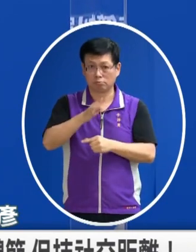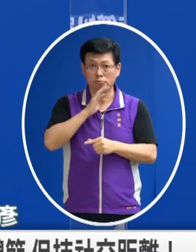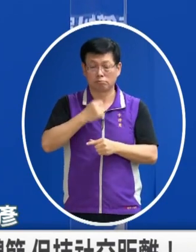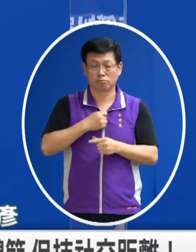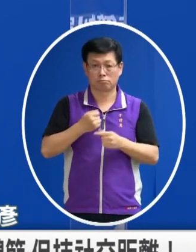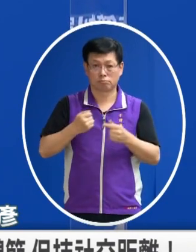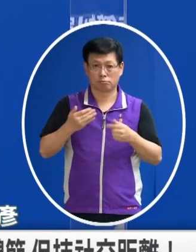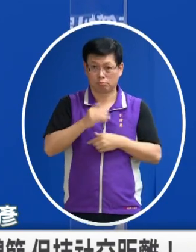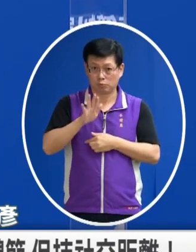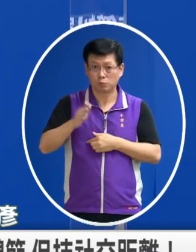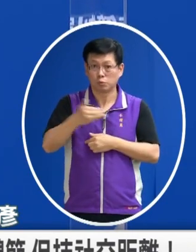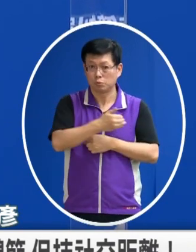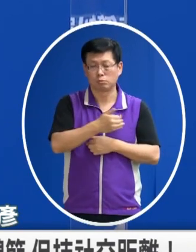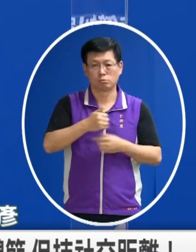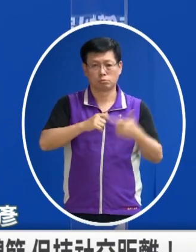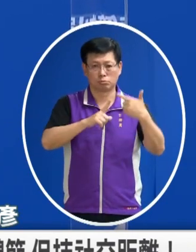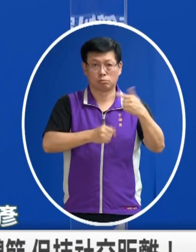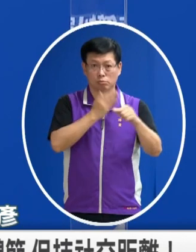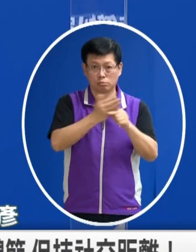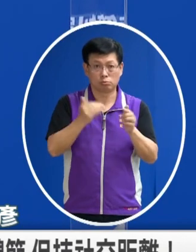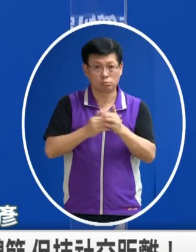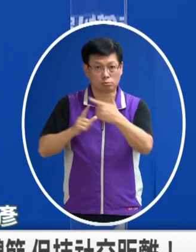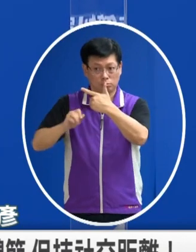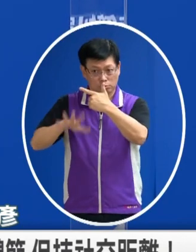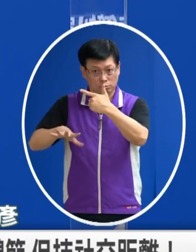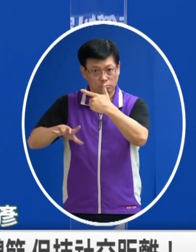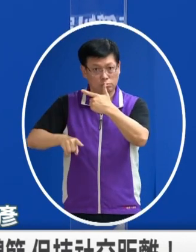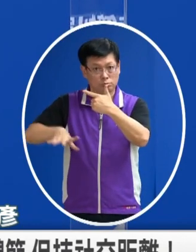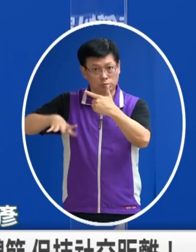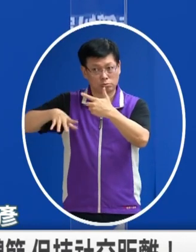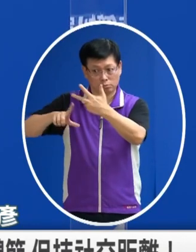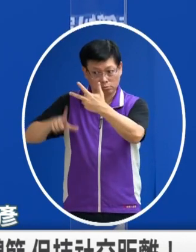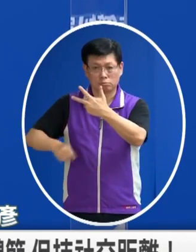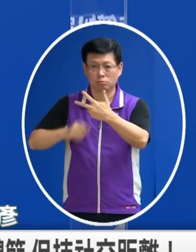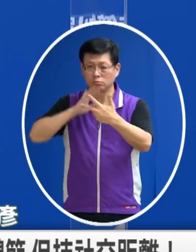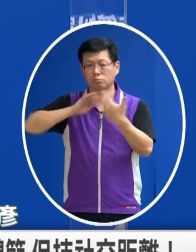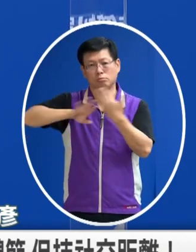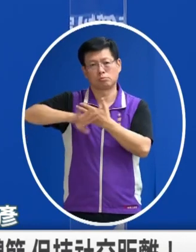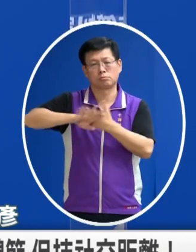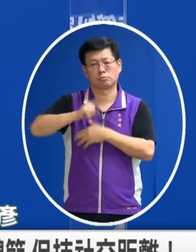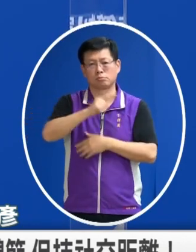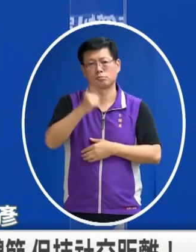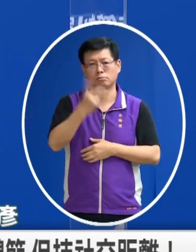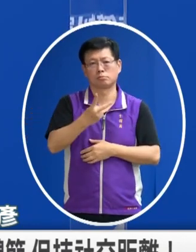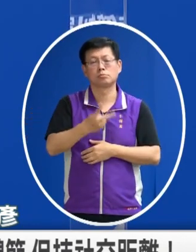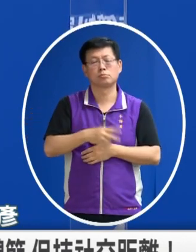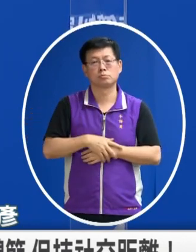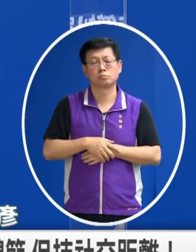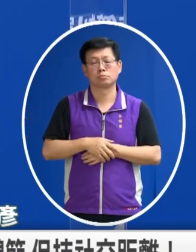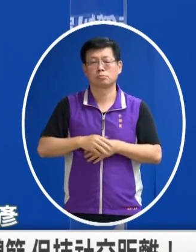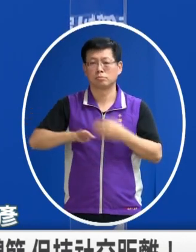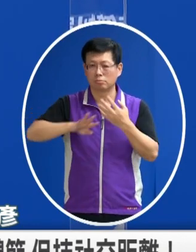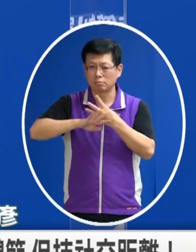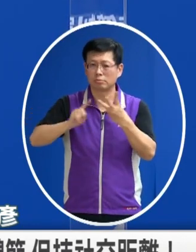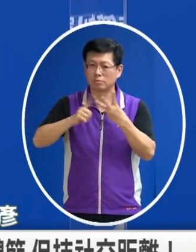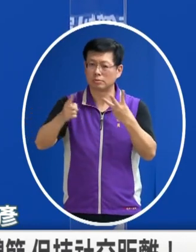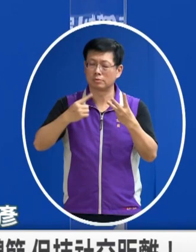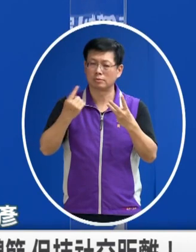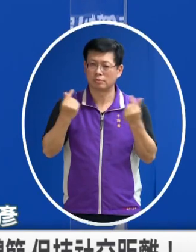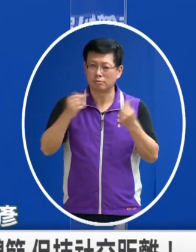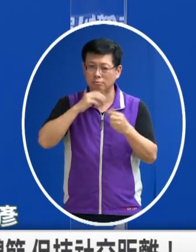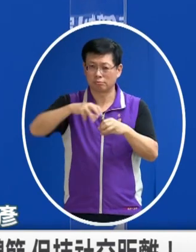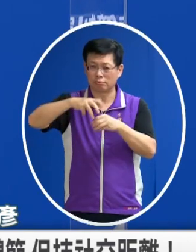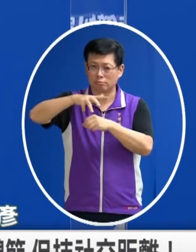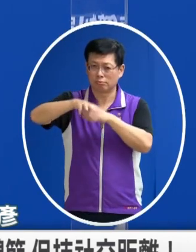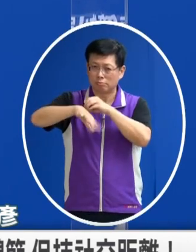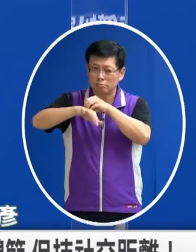船，那六月中旬到六月底七月初左右是尾渔船的部分，那其他是像小馆啊等等那